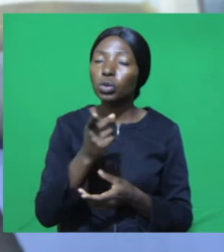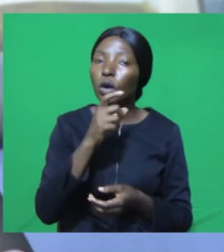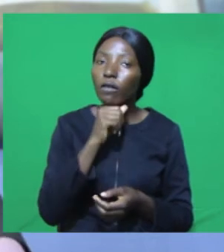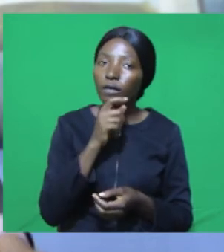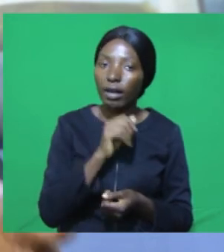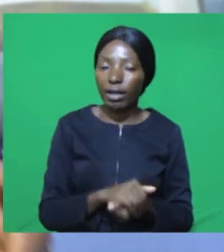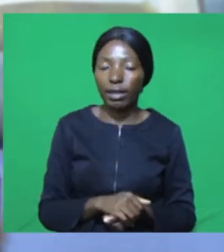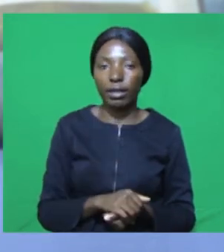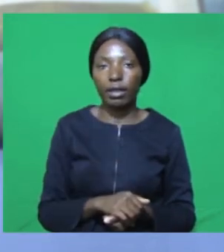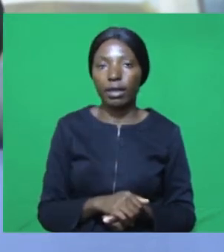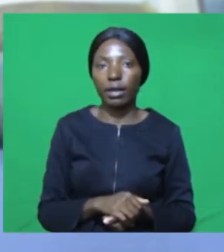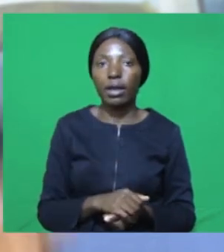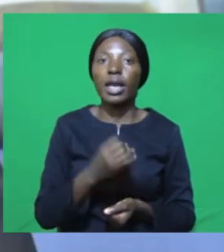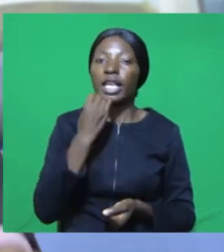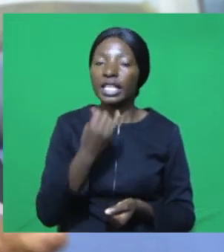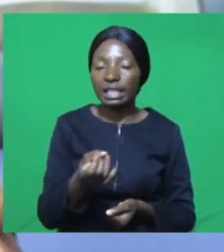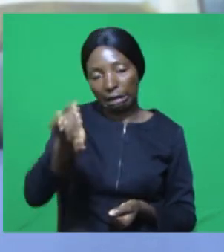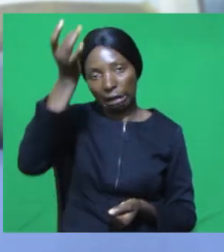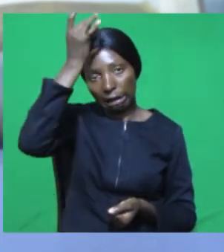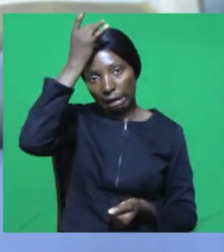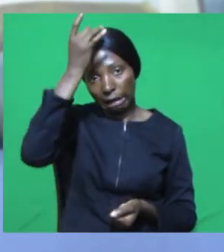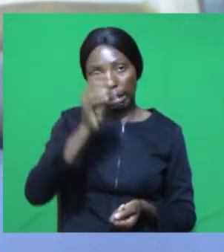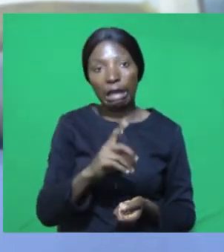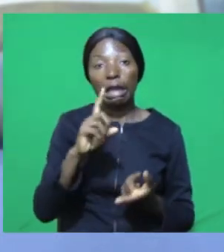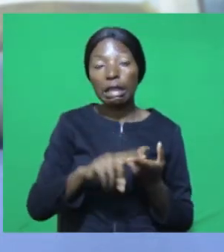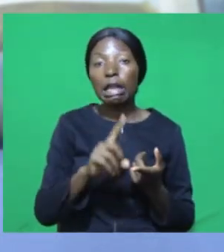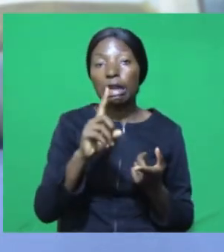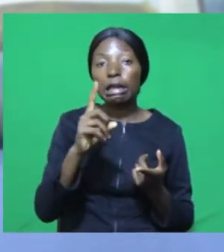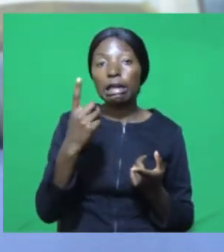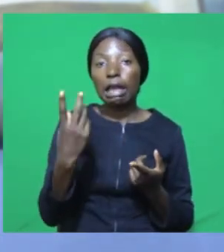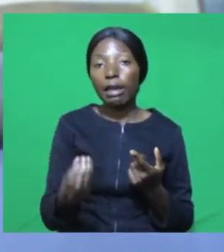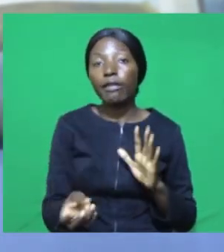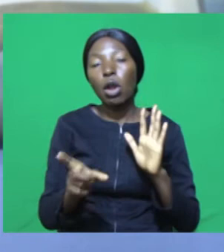vako ndishe ane bumbiro remutemo